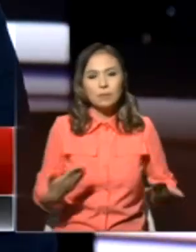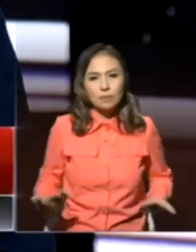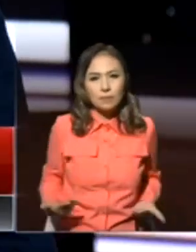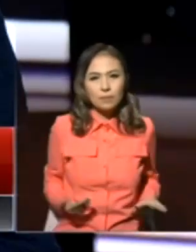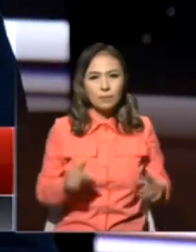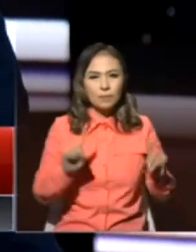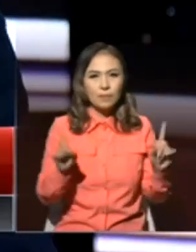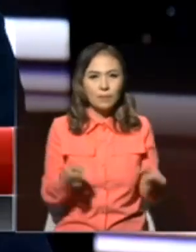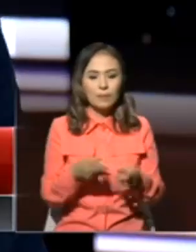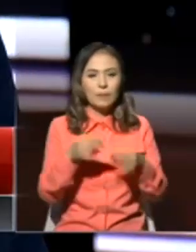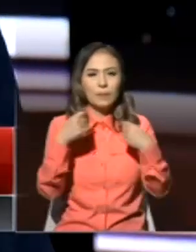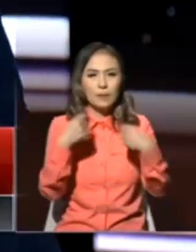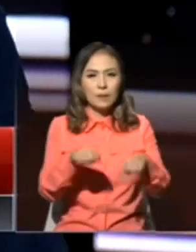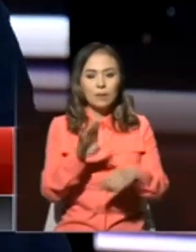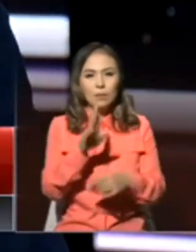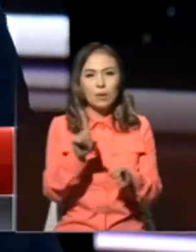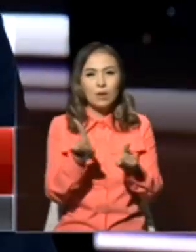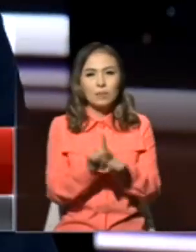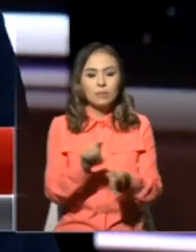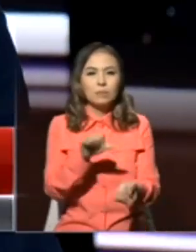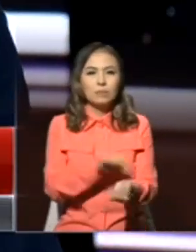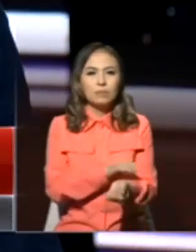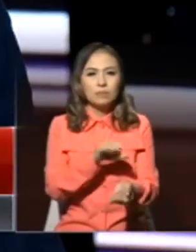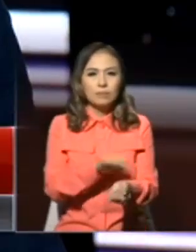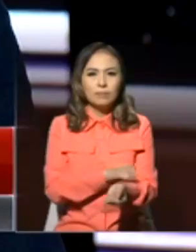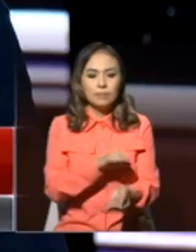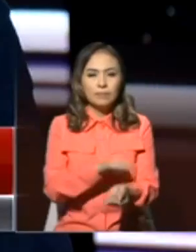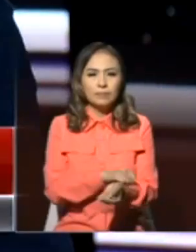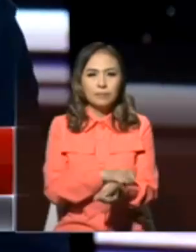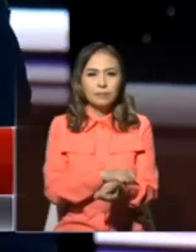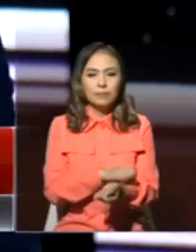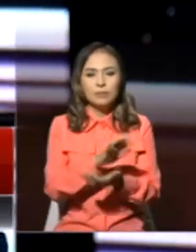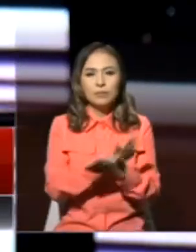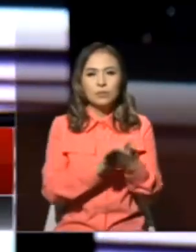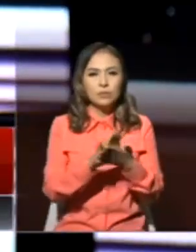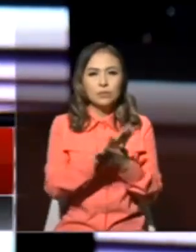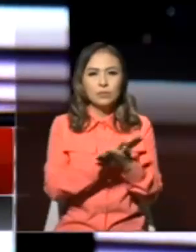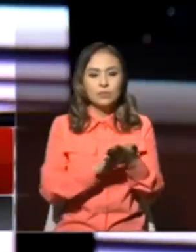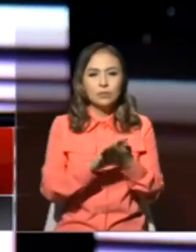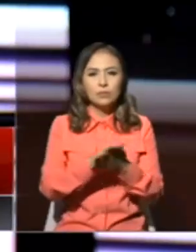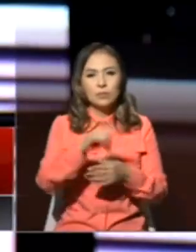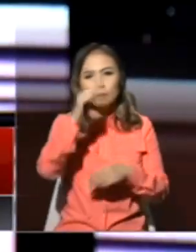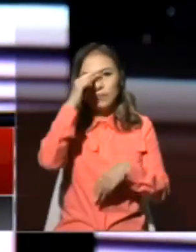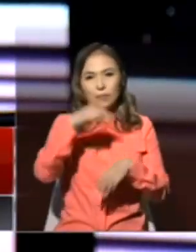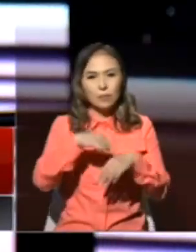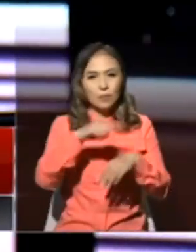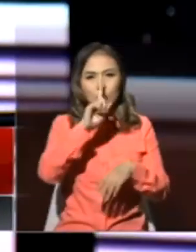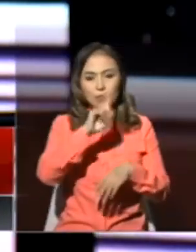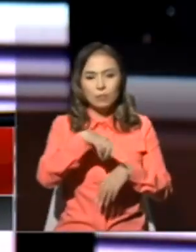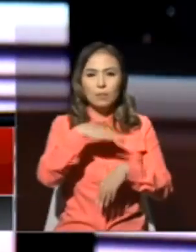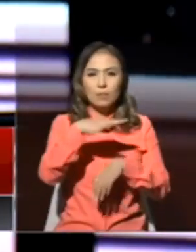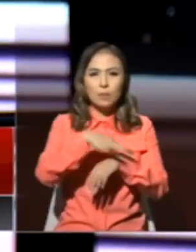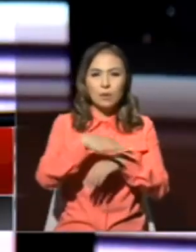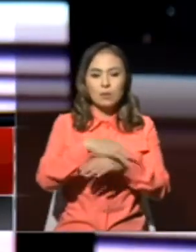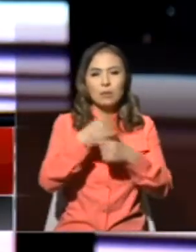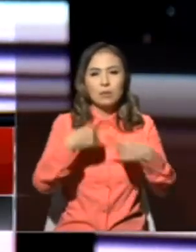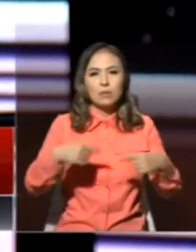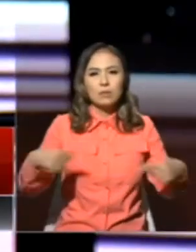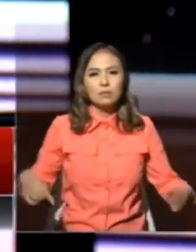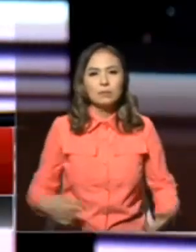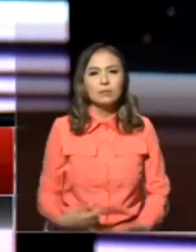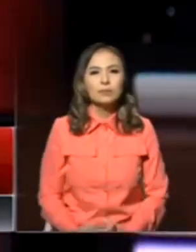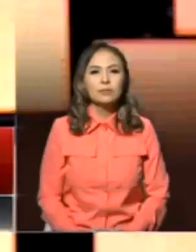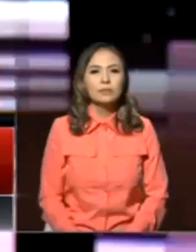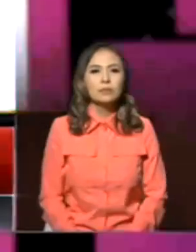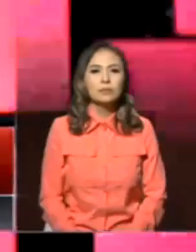басқасын сатады, тағы да басқа. Бұл тура наркомандар сияқты. Иә. Және ешқайсысы олар мойындамайды, мен аурумын деп, және тағы да басқа. Маркетинг жақсы жұмыс істеп тұр